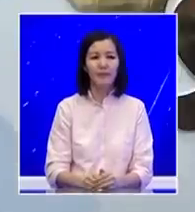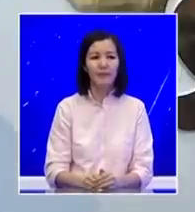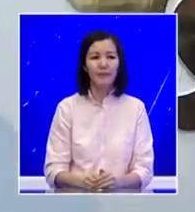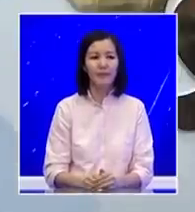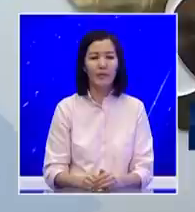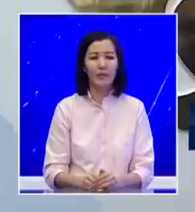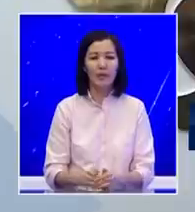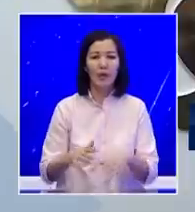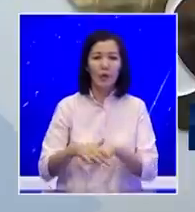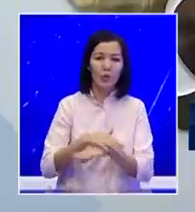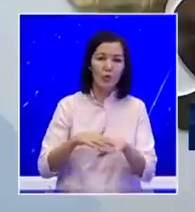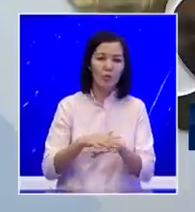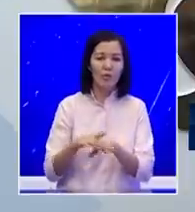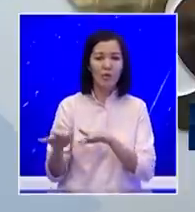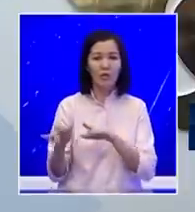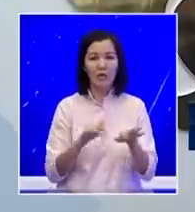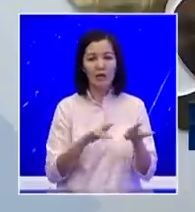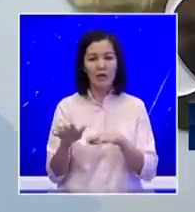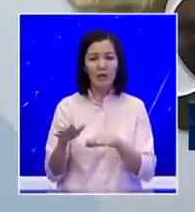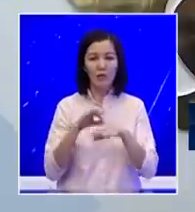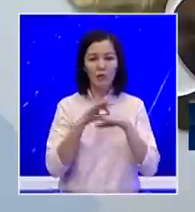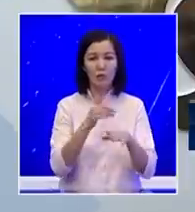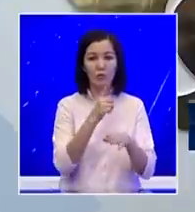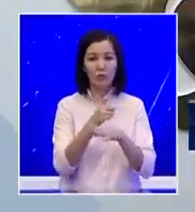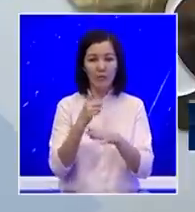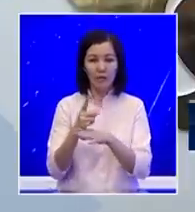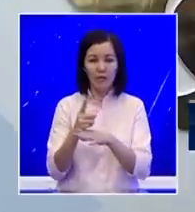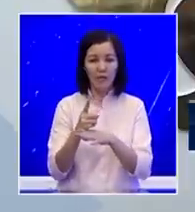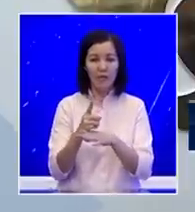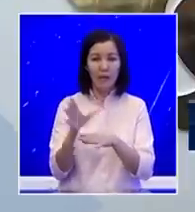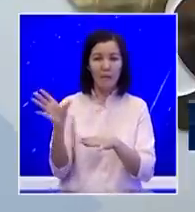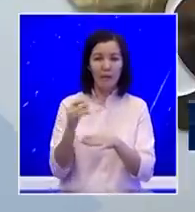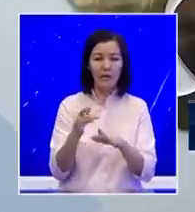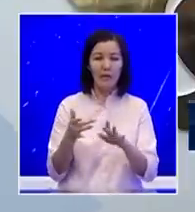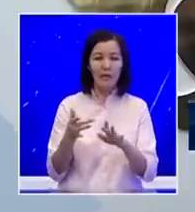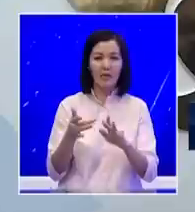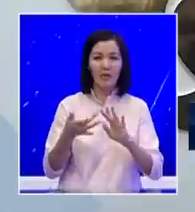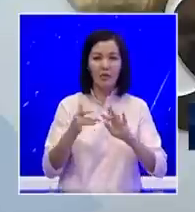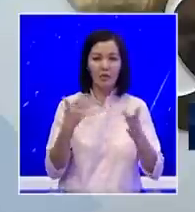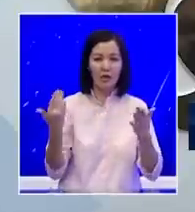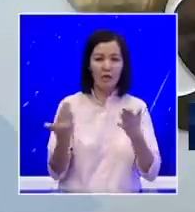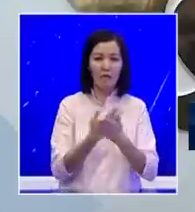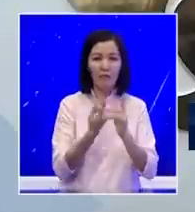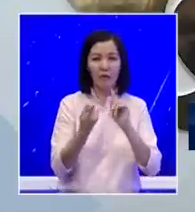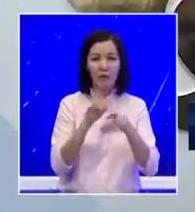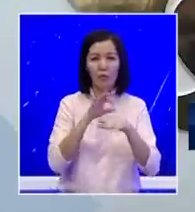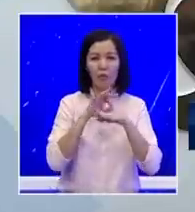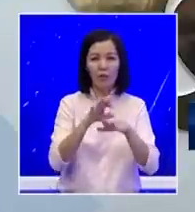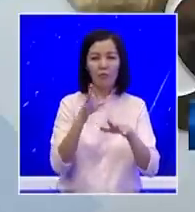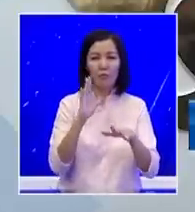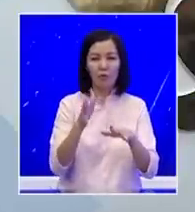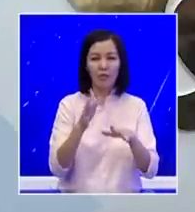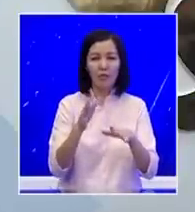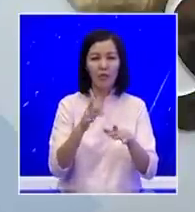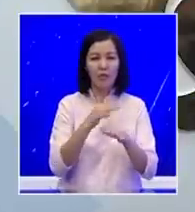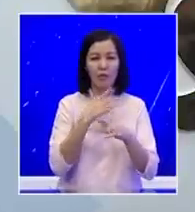Көпшілік шараларды өткізу тоқтату болғаннан кейін бәрлік шаралар, мерекелік шаралар жаңа форматқа ауысып жатыр. Көбінесе